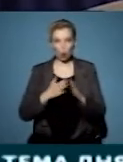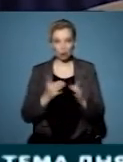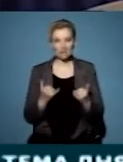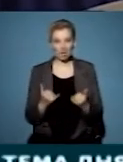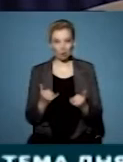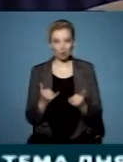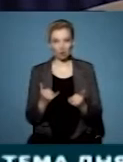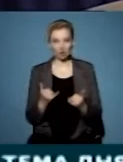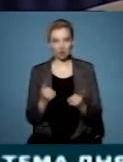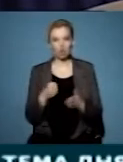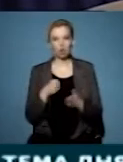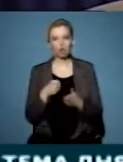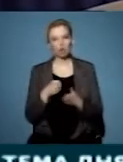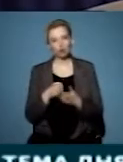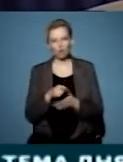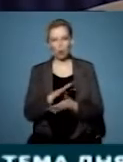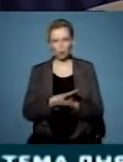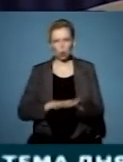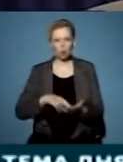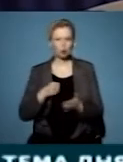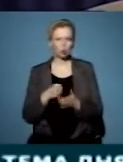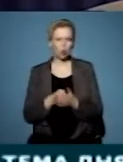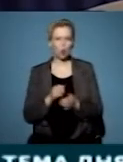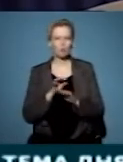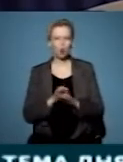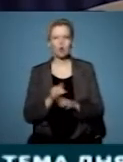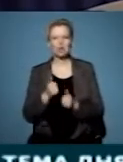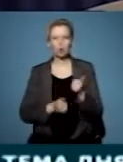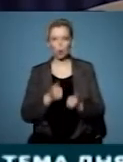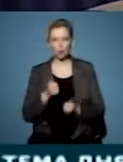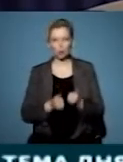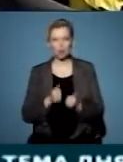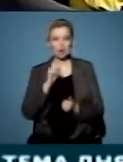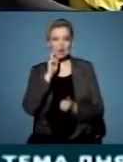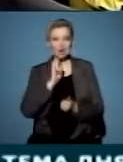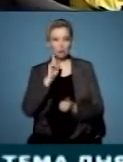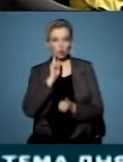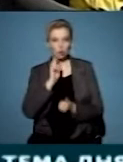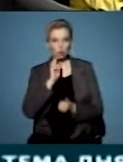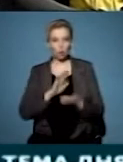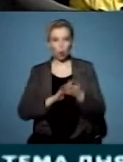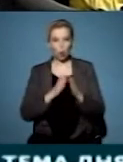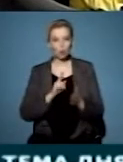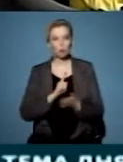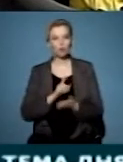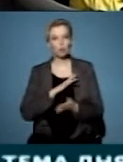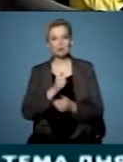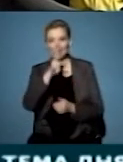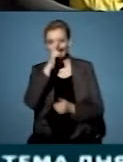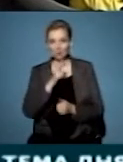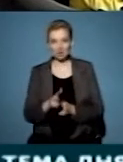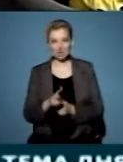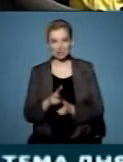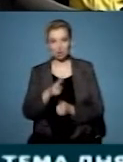Тепер вони продовжуються до проведення конкурсу. Тобто тимчасові угоди мають бути на